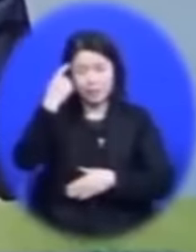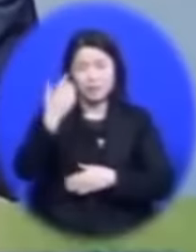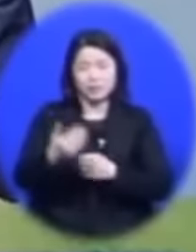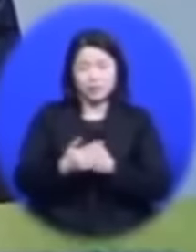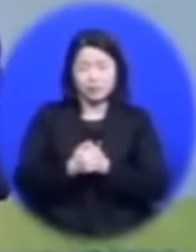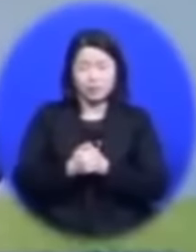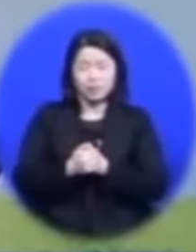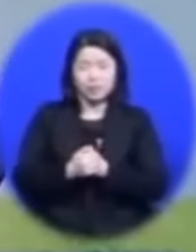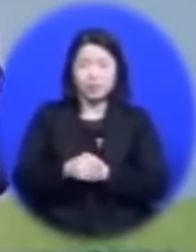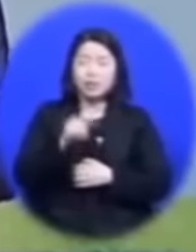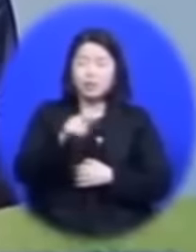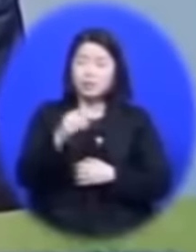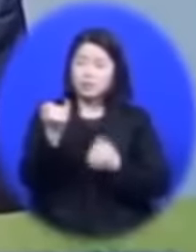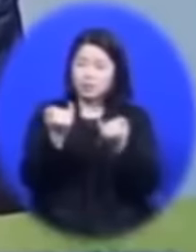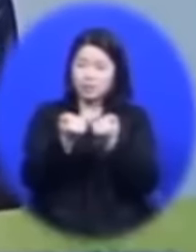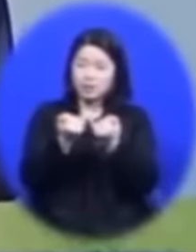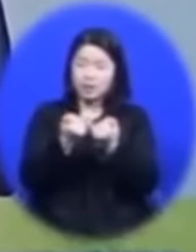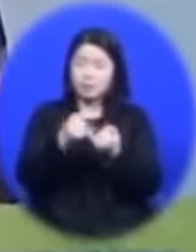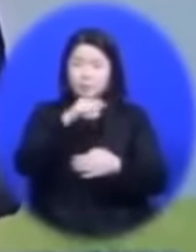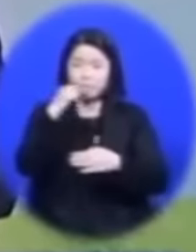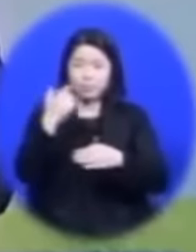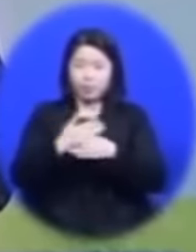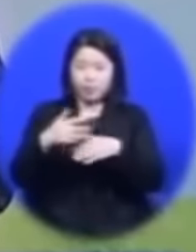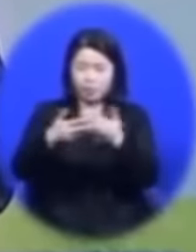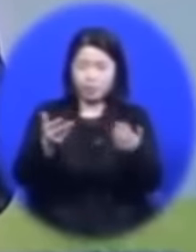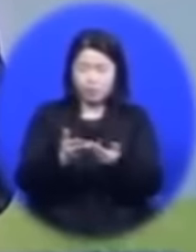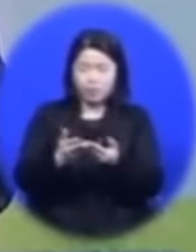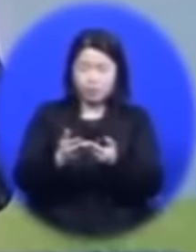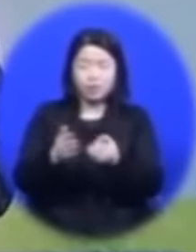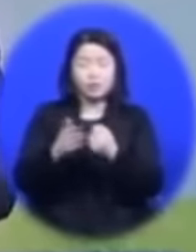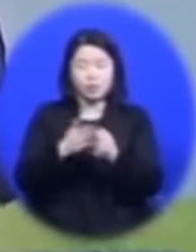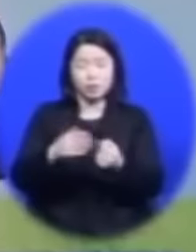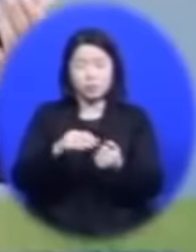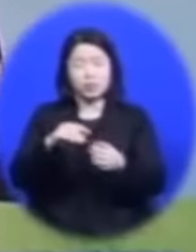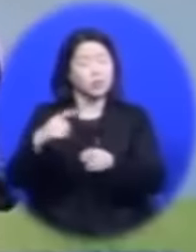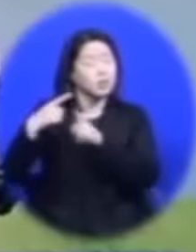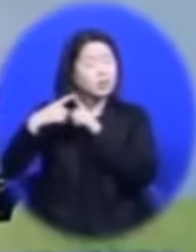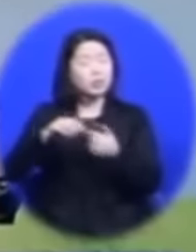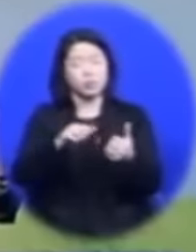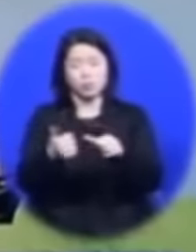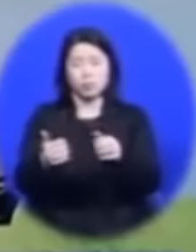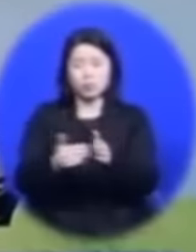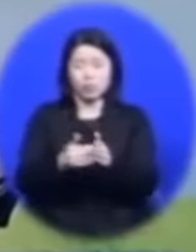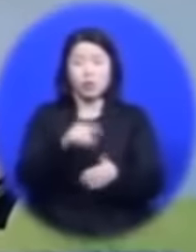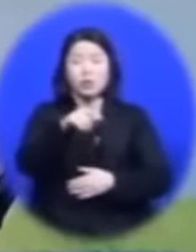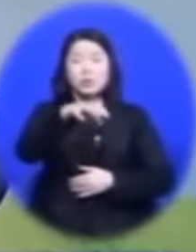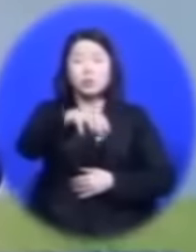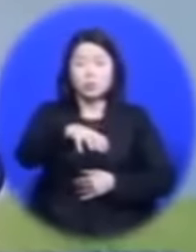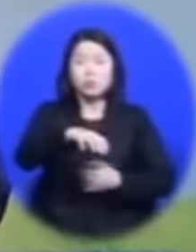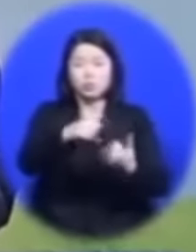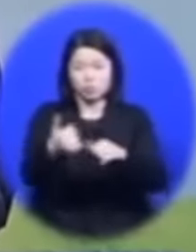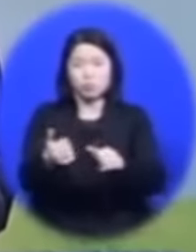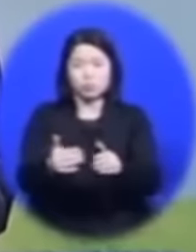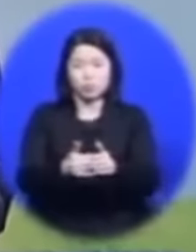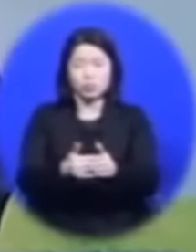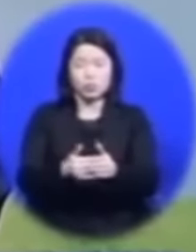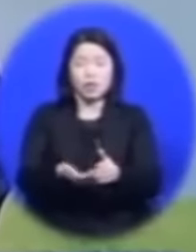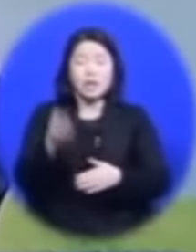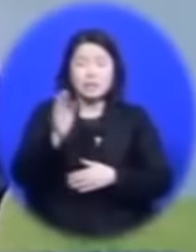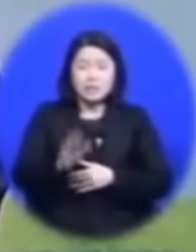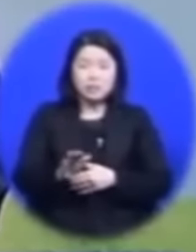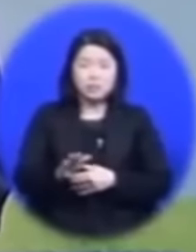그가 공산당에 의해서 순교합니다. 그렇게 인생을 끝내요, 거기서. 그렇지만